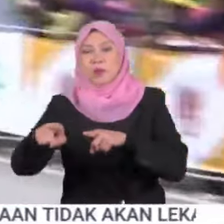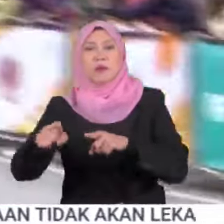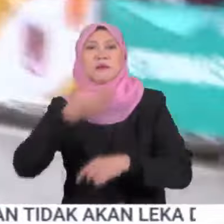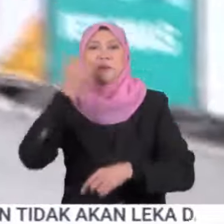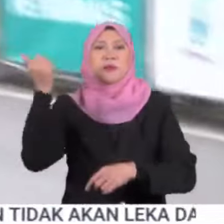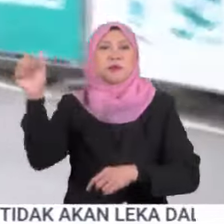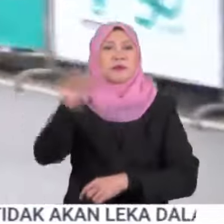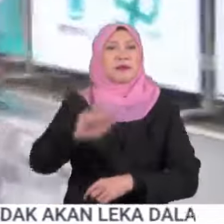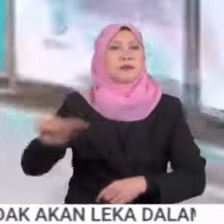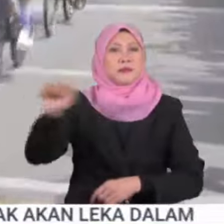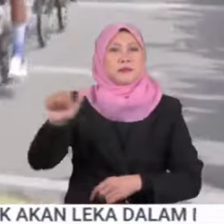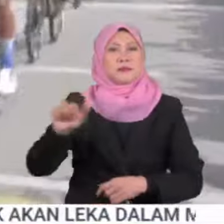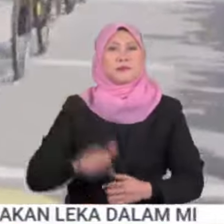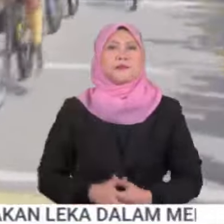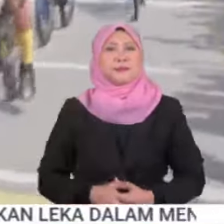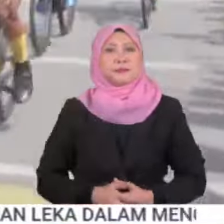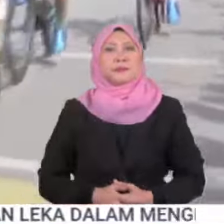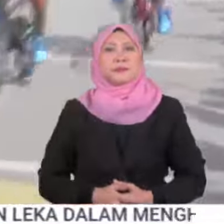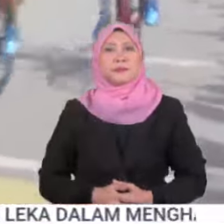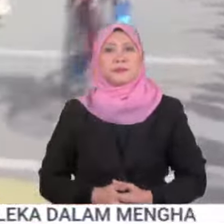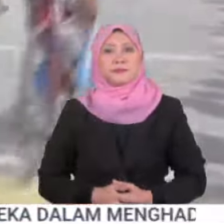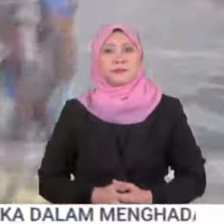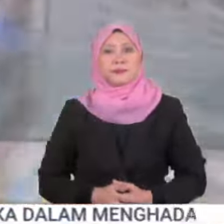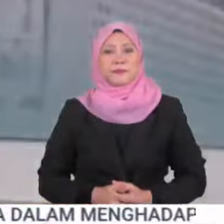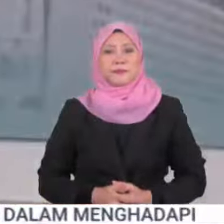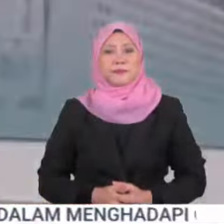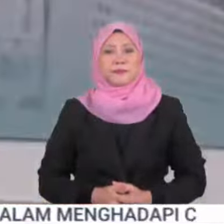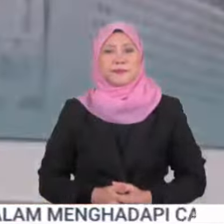terbaik Asia dalam.